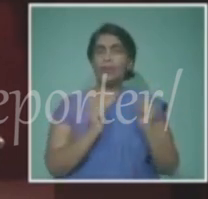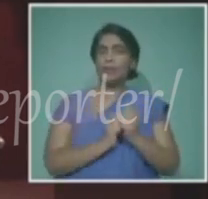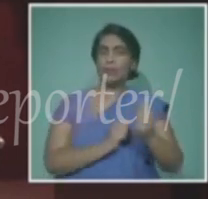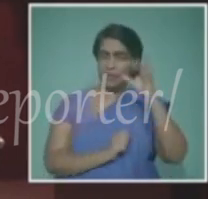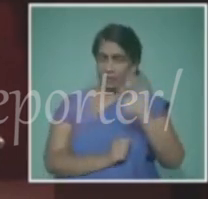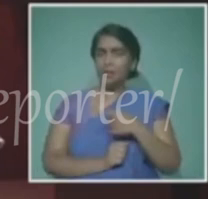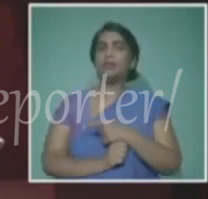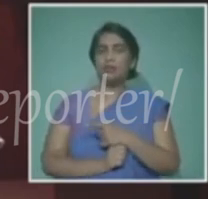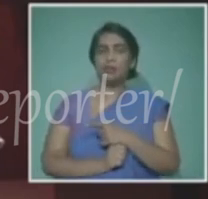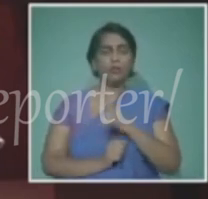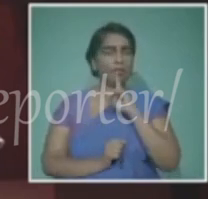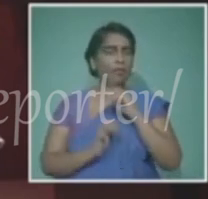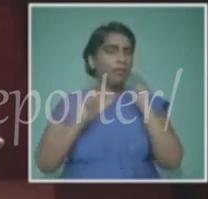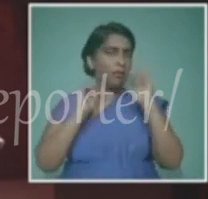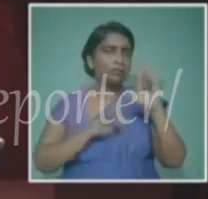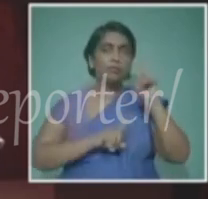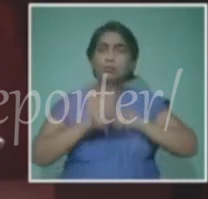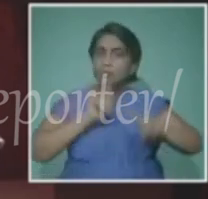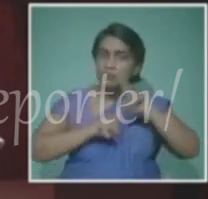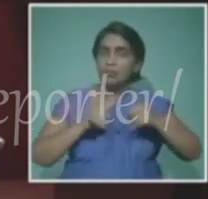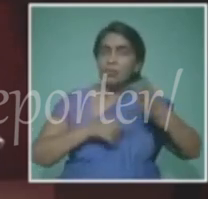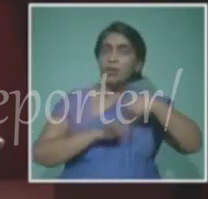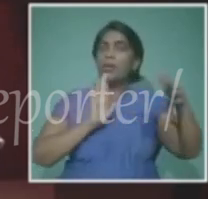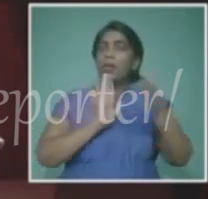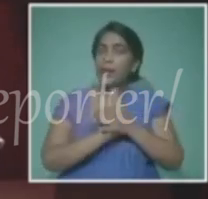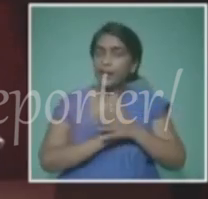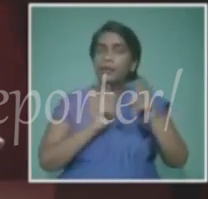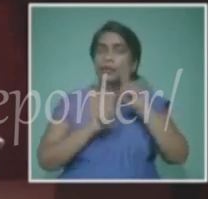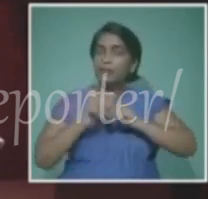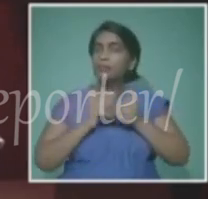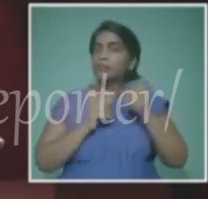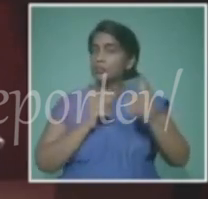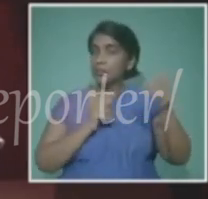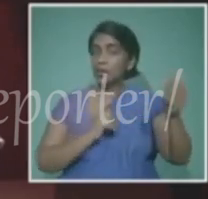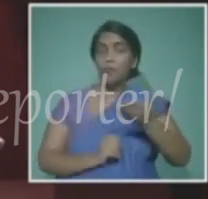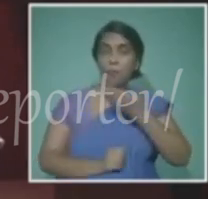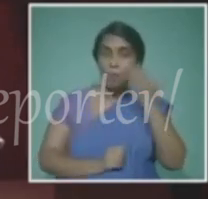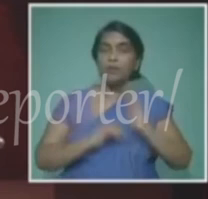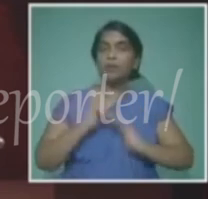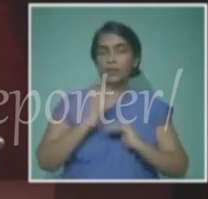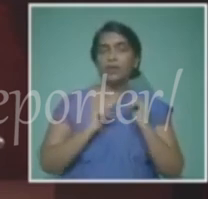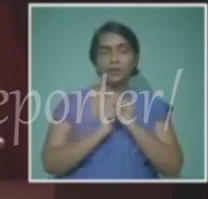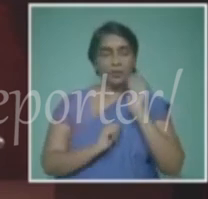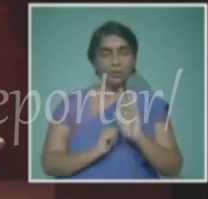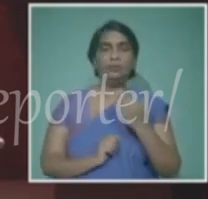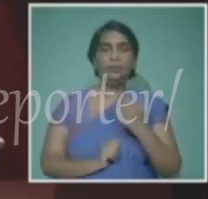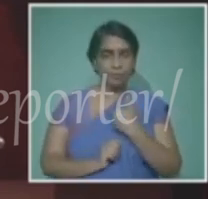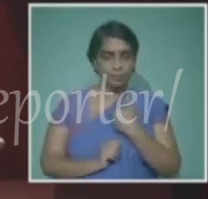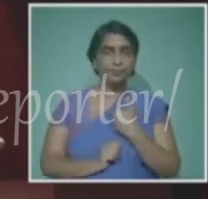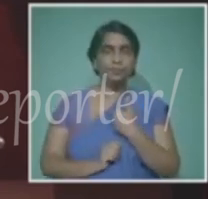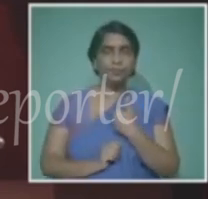තුල වඩාත් සාකච්ඡාවෙන් සම්මුතියෙන් ඉදිරියට යා හැකි ක්‍රමවේදයක් පිළිබඳව